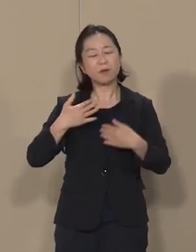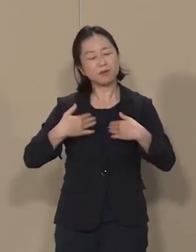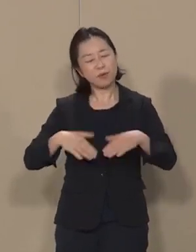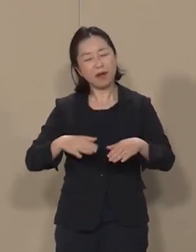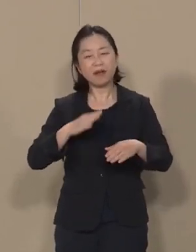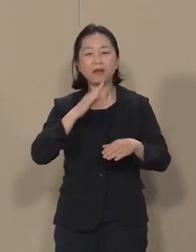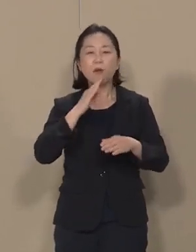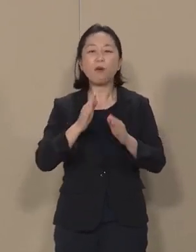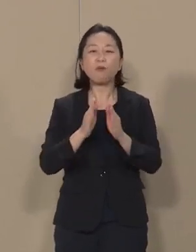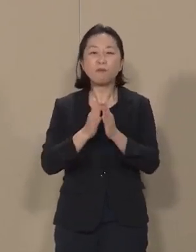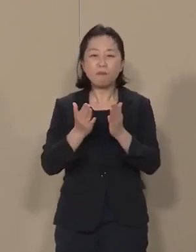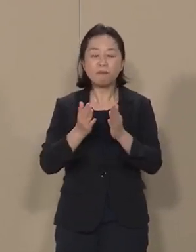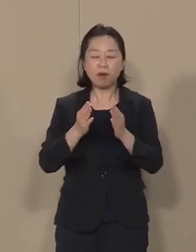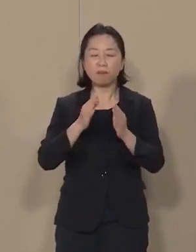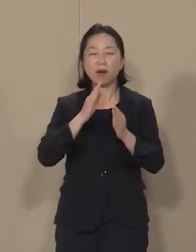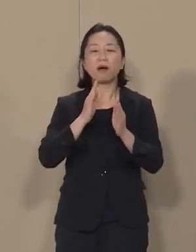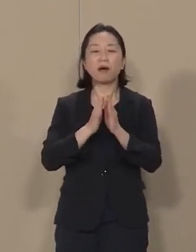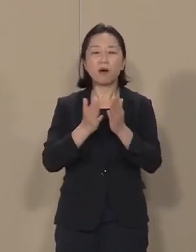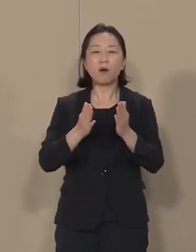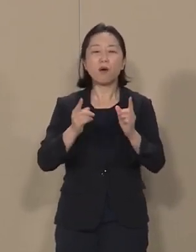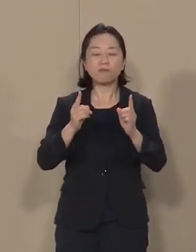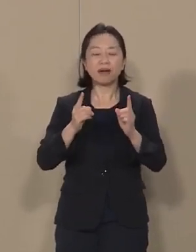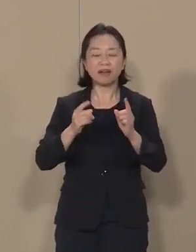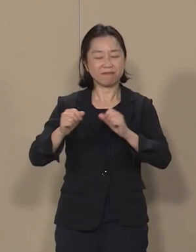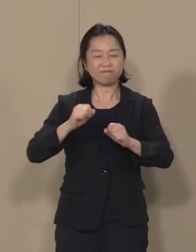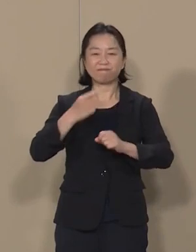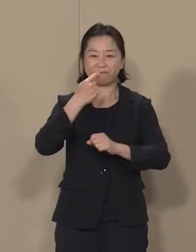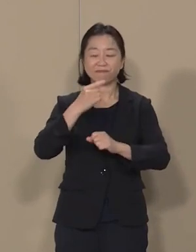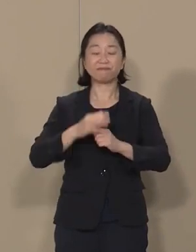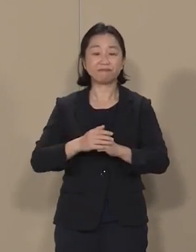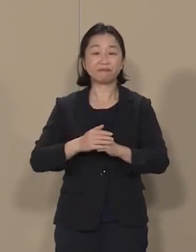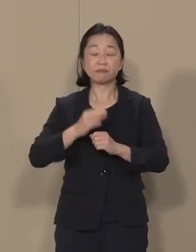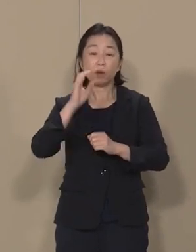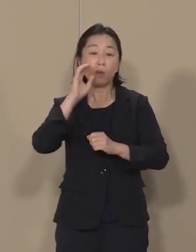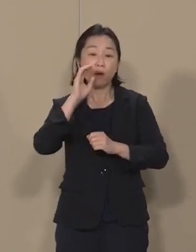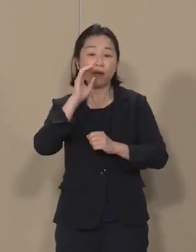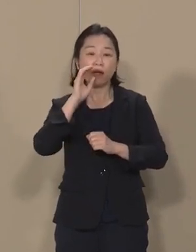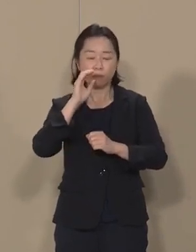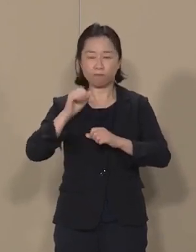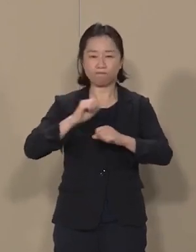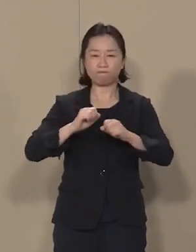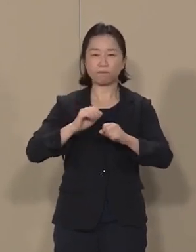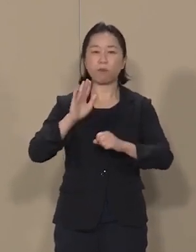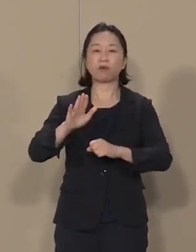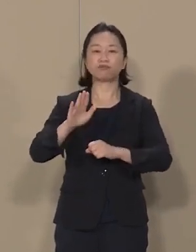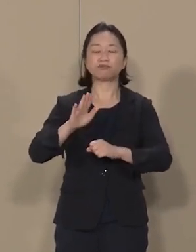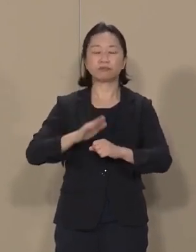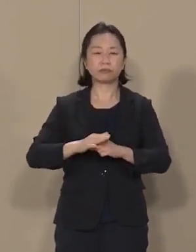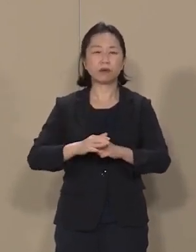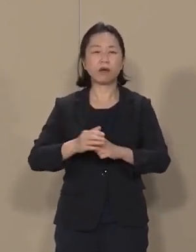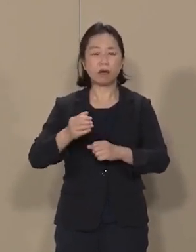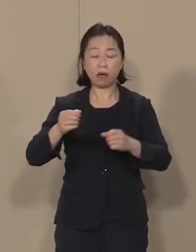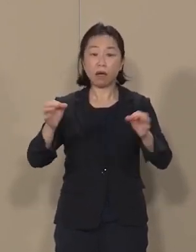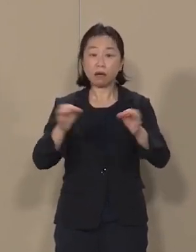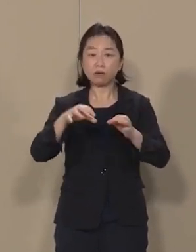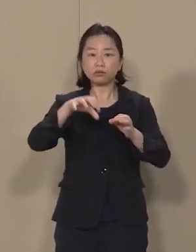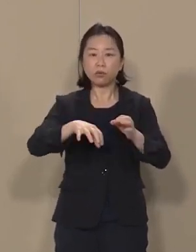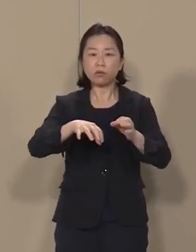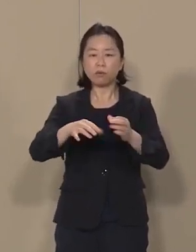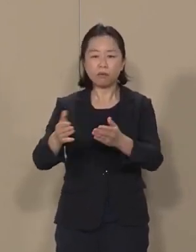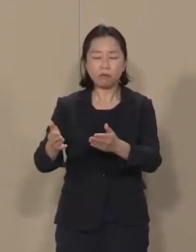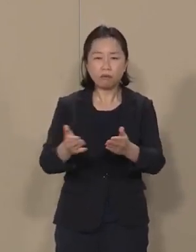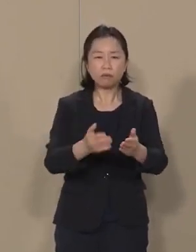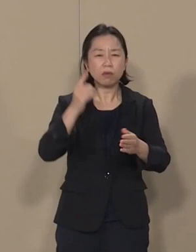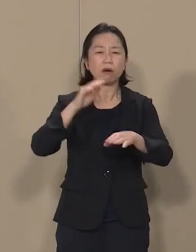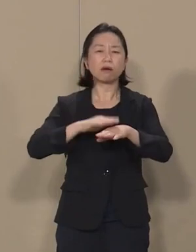ているわけでありますそして和歌山でも活動しておりまして実は和歌山県はカジノ誘致しようとしていましたしかし